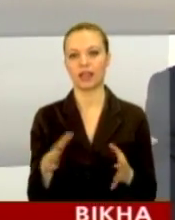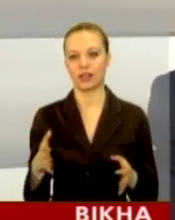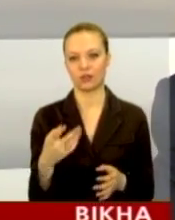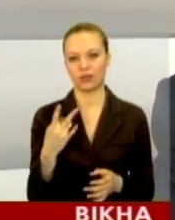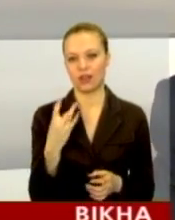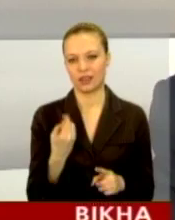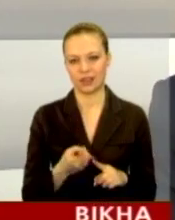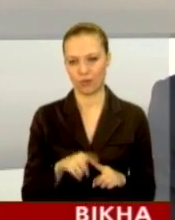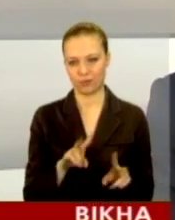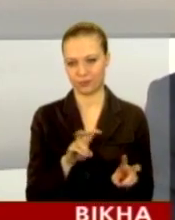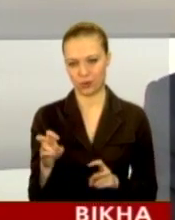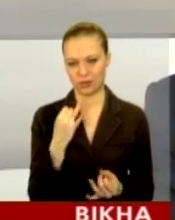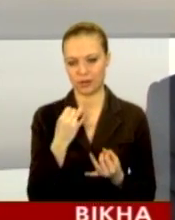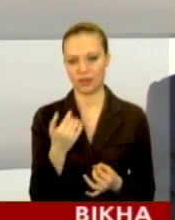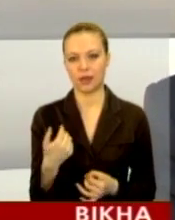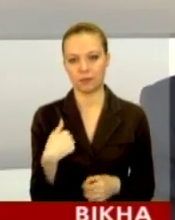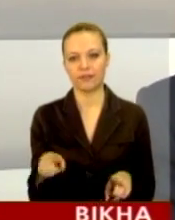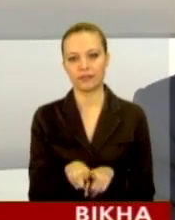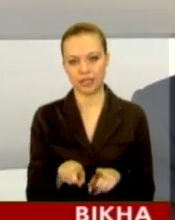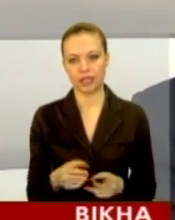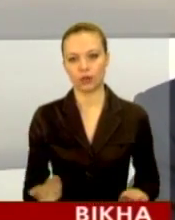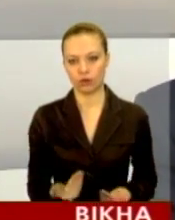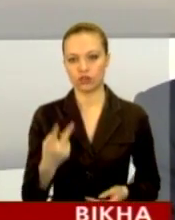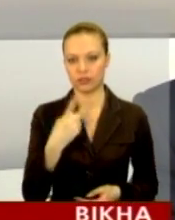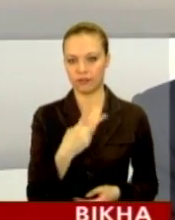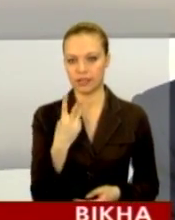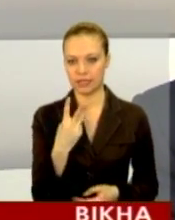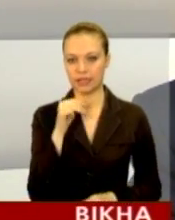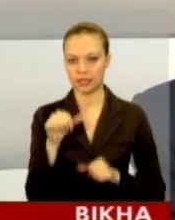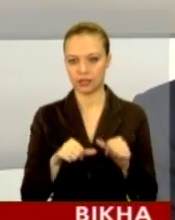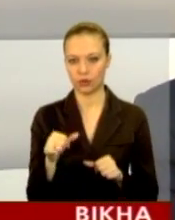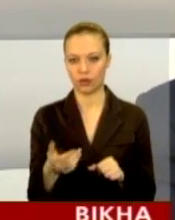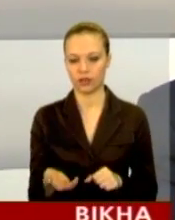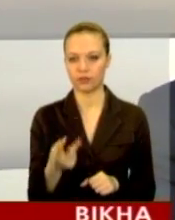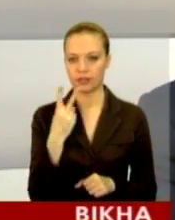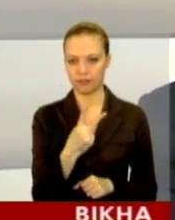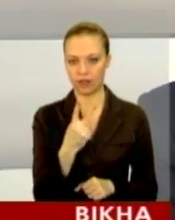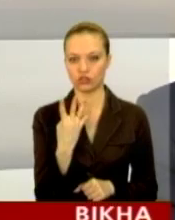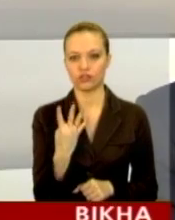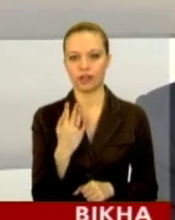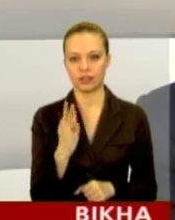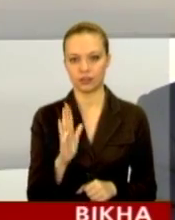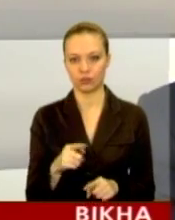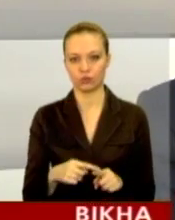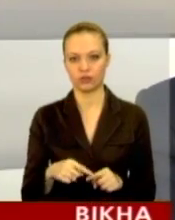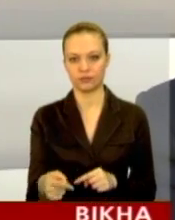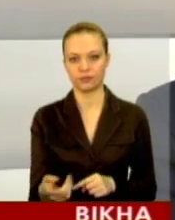Не про це зараз йдеться. Ми все ж таки прожили 23 роки, 24 рік вже